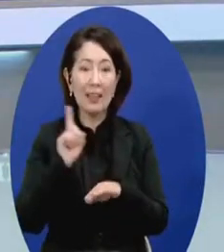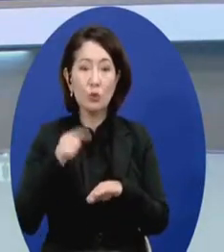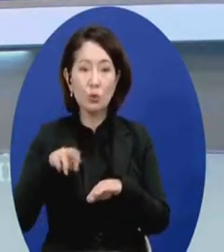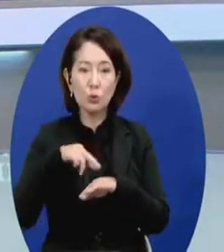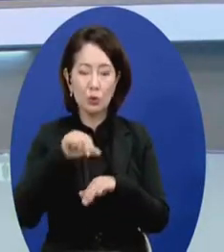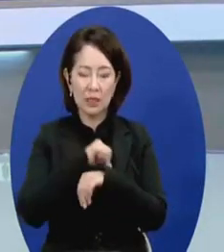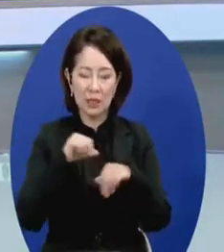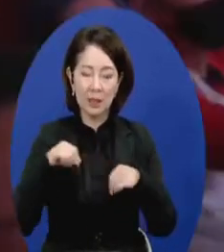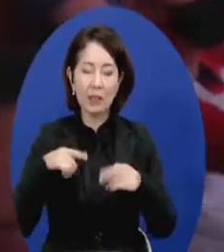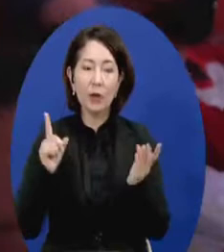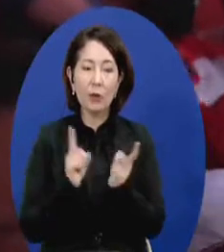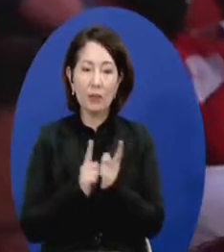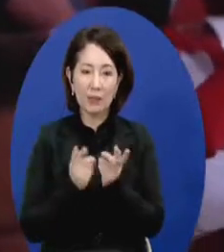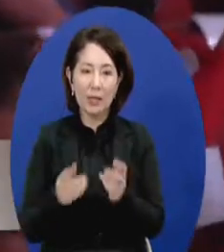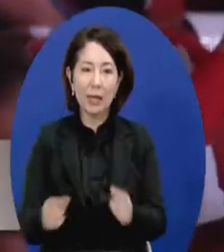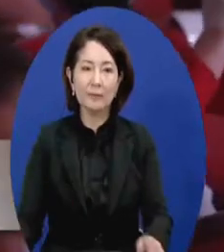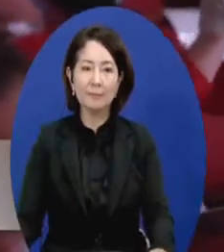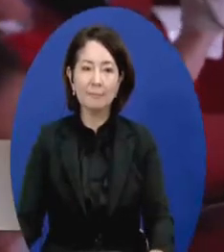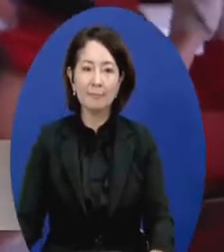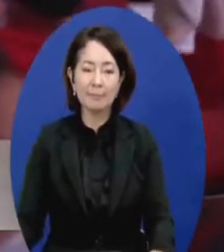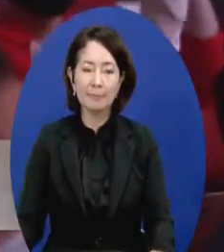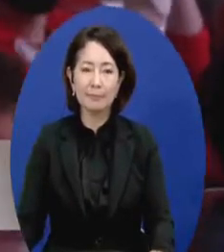сонгогчдтой уулзлаа.